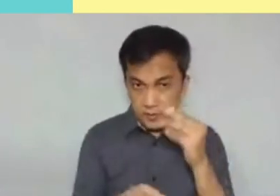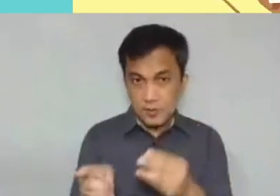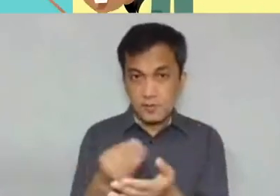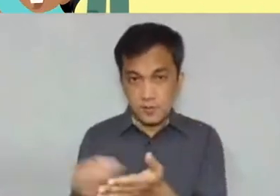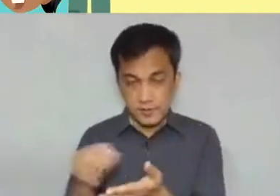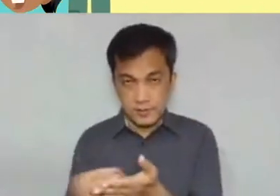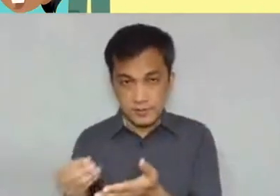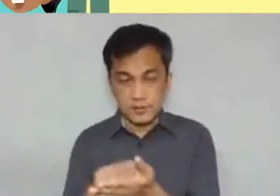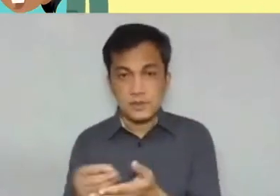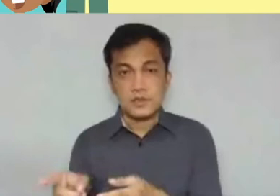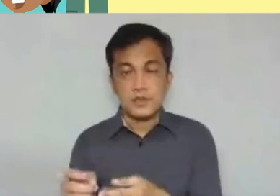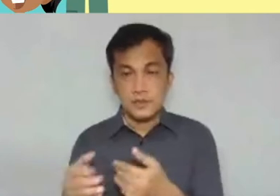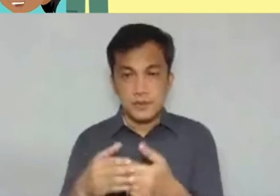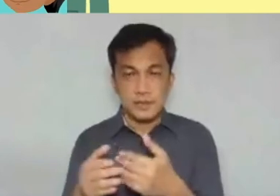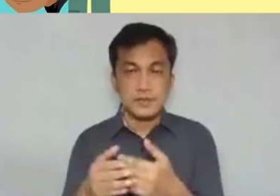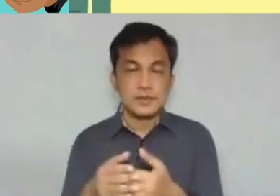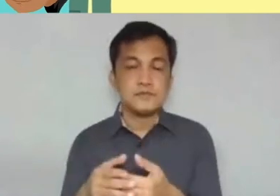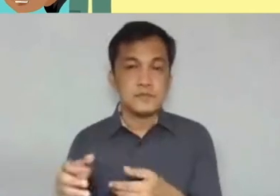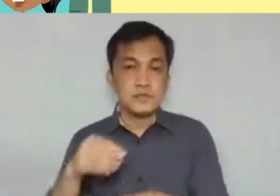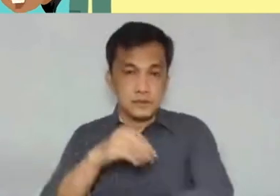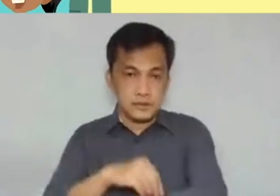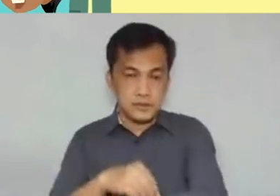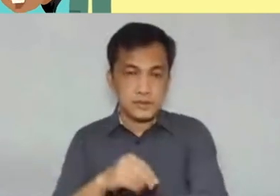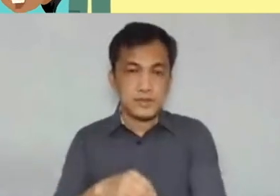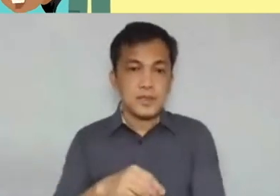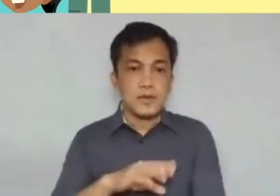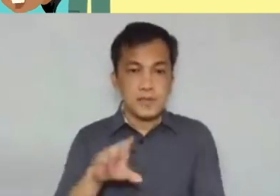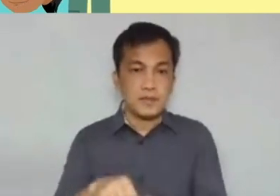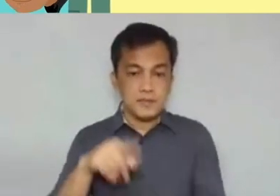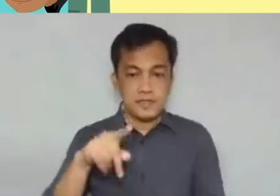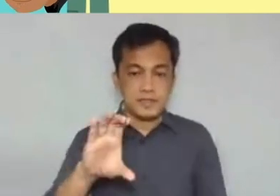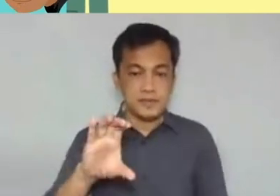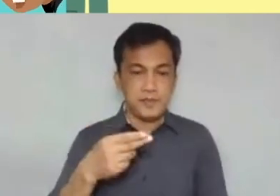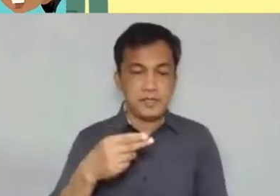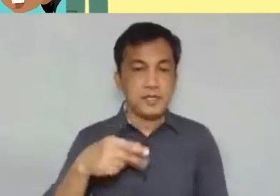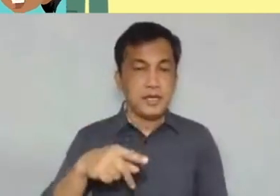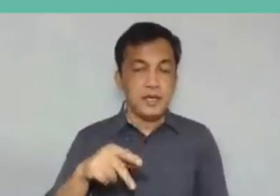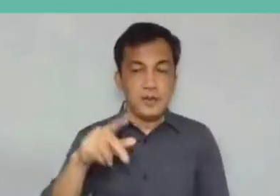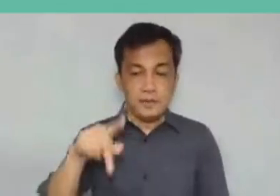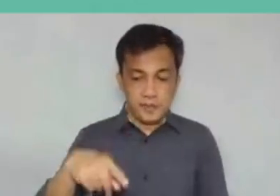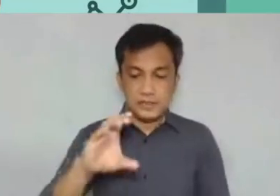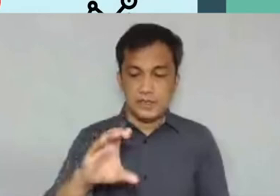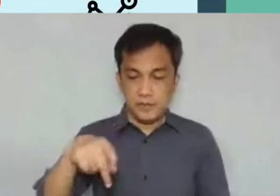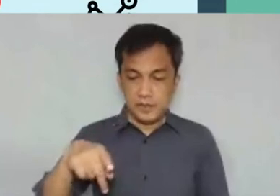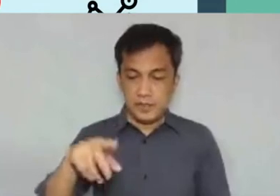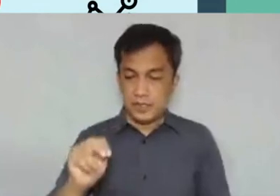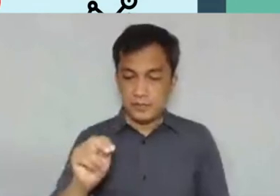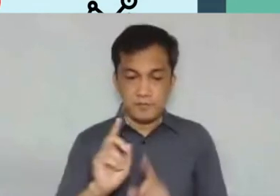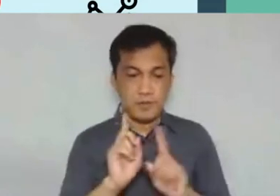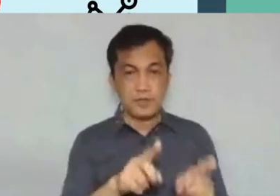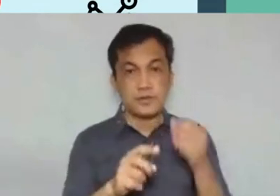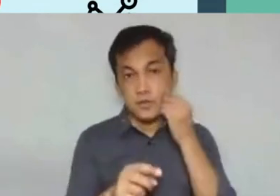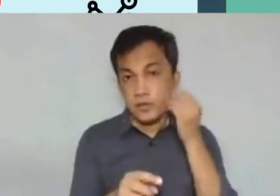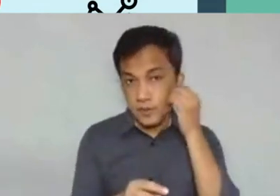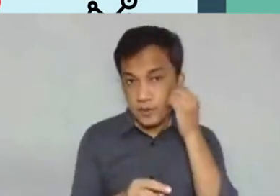malapit na butika na bahagi ng kanilang PCPN sa kanilang biyahe pa uwi ng bahay. Ang EHR sa ospital ni